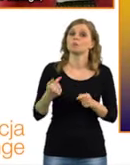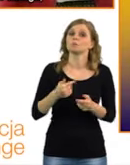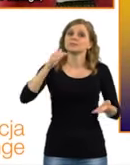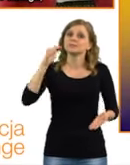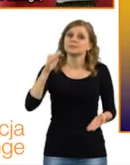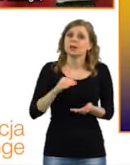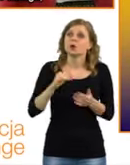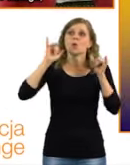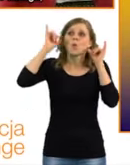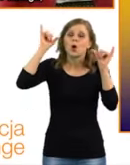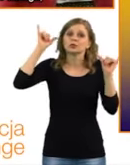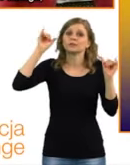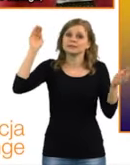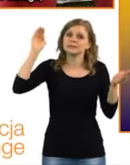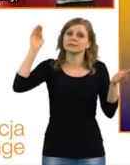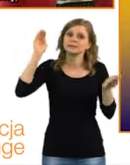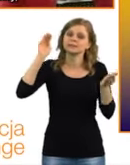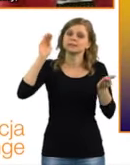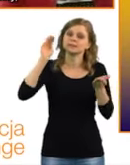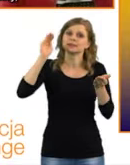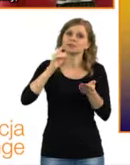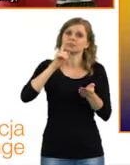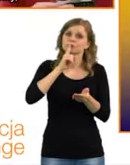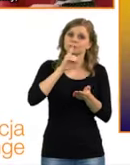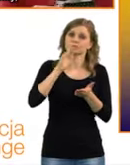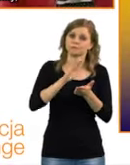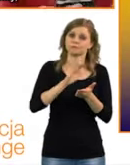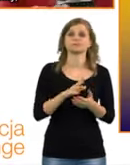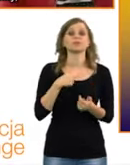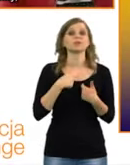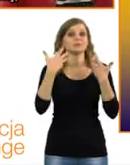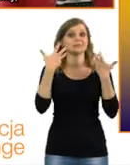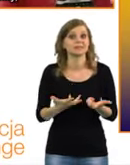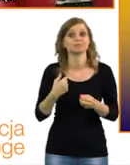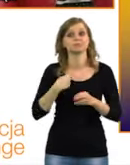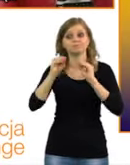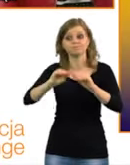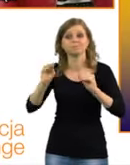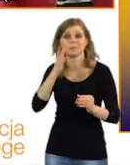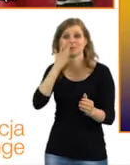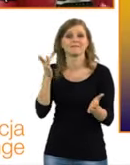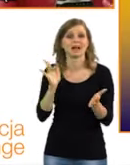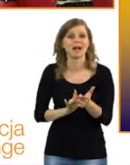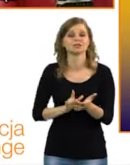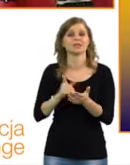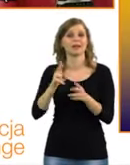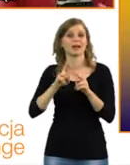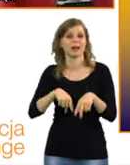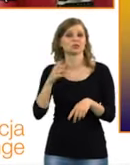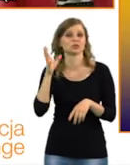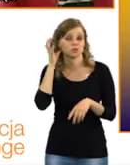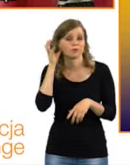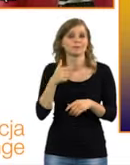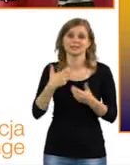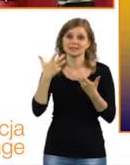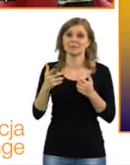Zmniejszamy to natężenie oczywiście, dlatego że chcemy, żeby ćwicząc wrażliwie, uwrażliwiając te resztki słuchowe,